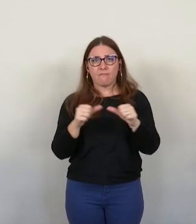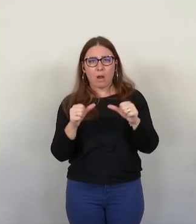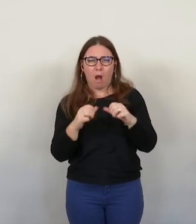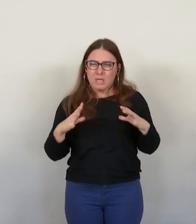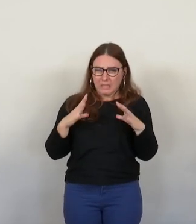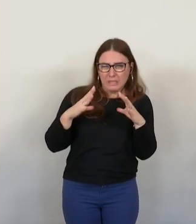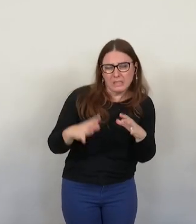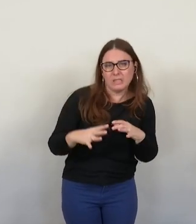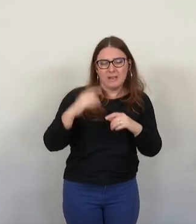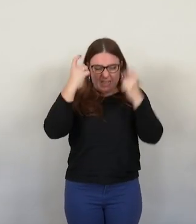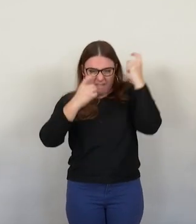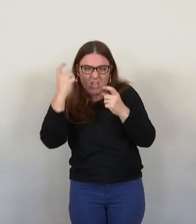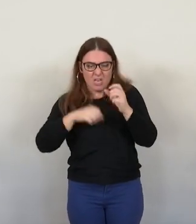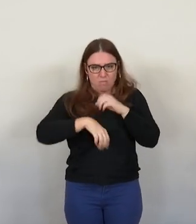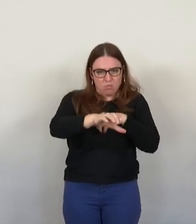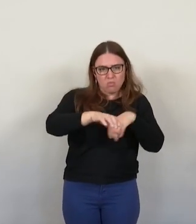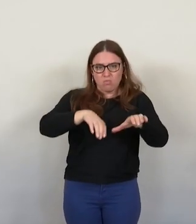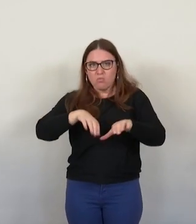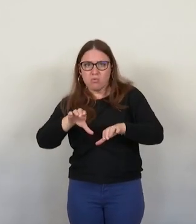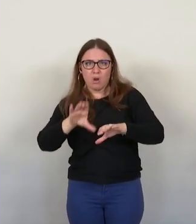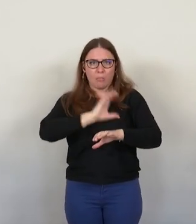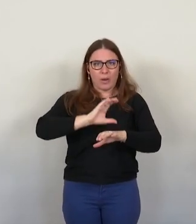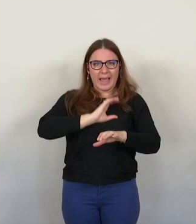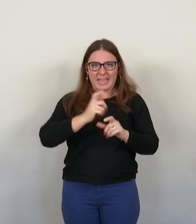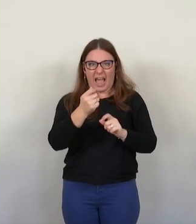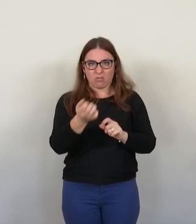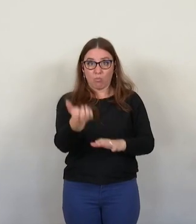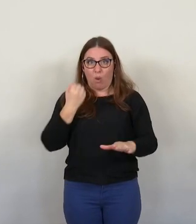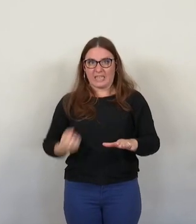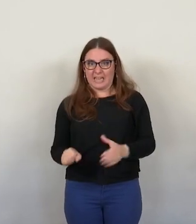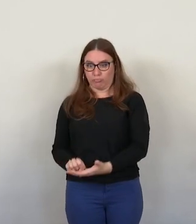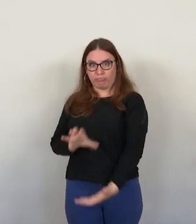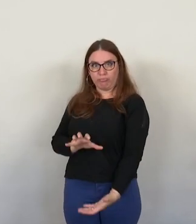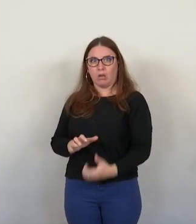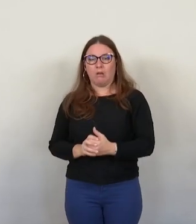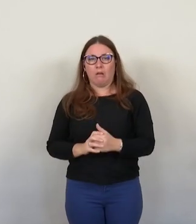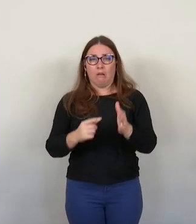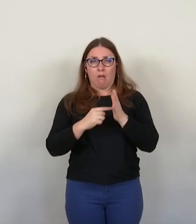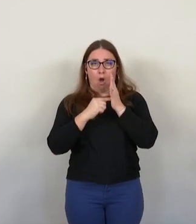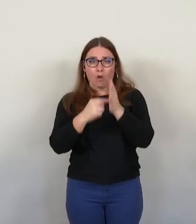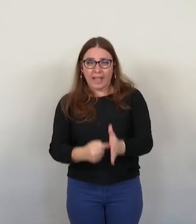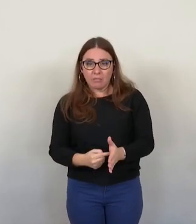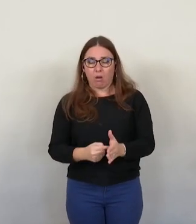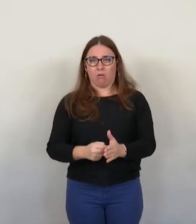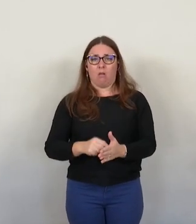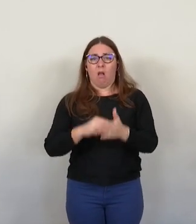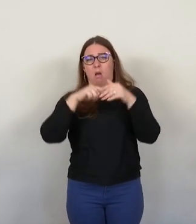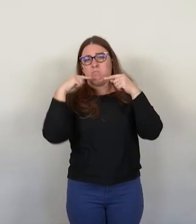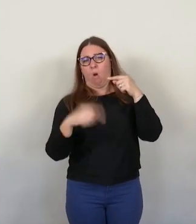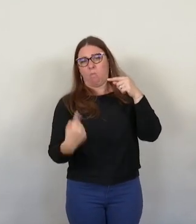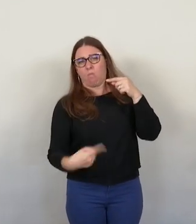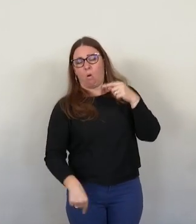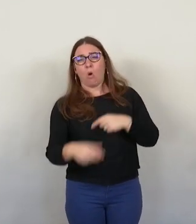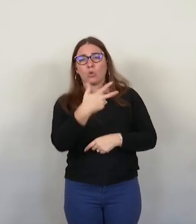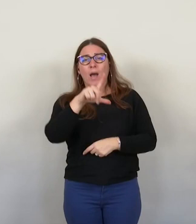moyens possibles et imaginables en œuvre pour rentrer des sous dans la caisse l'endettement XXL 320 million